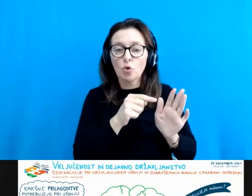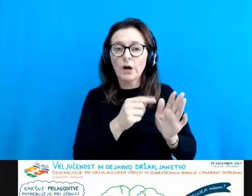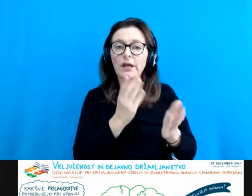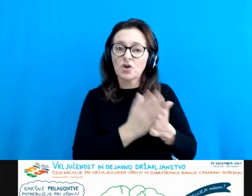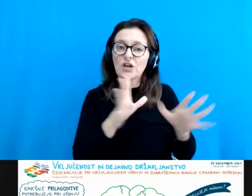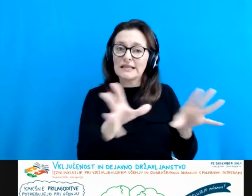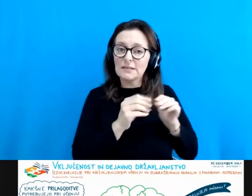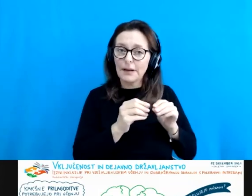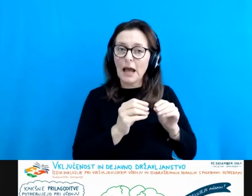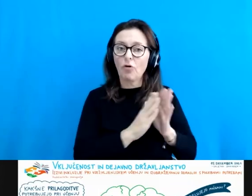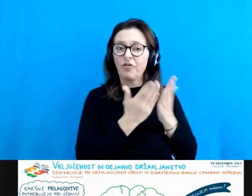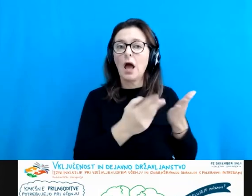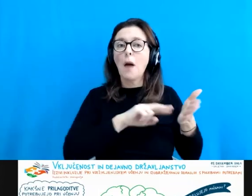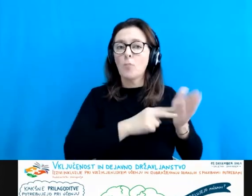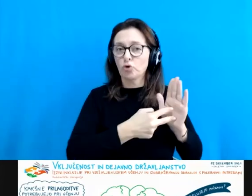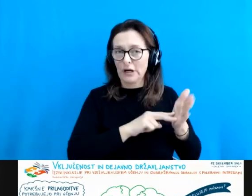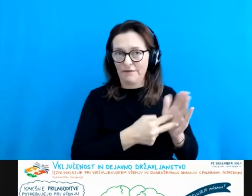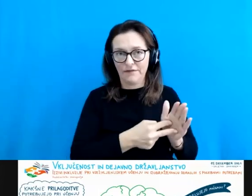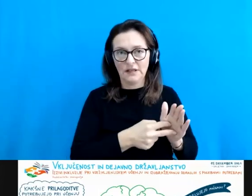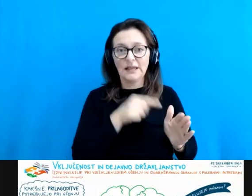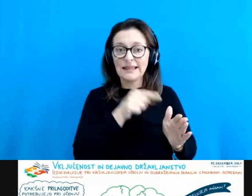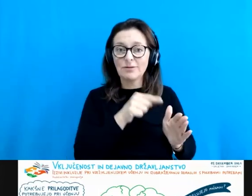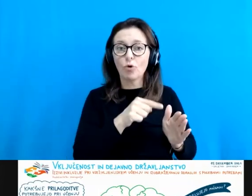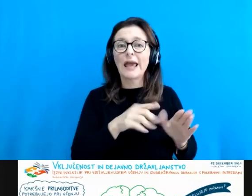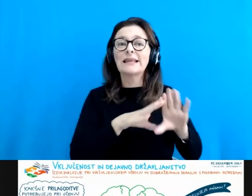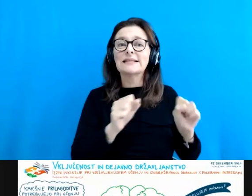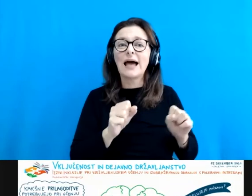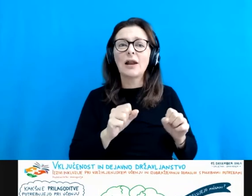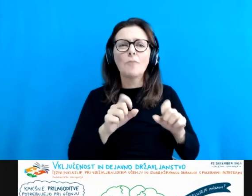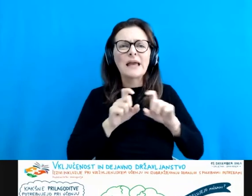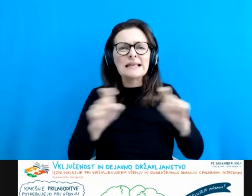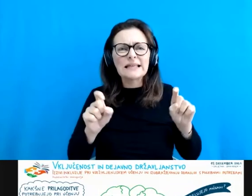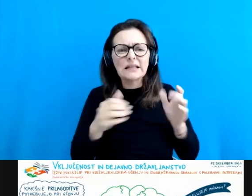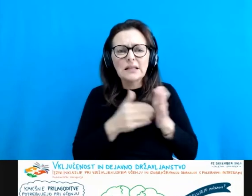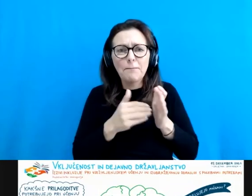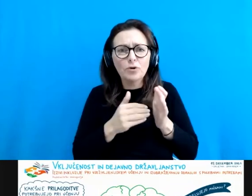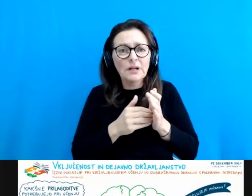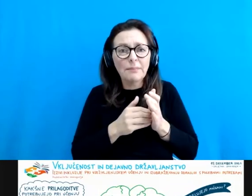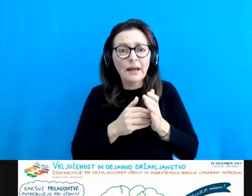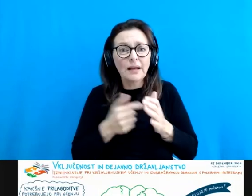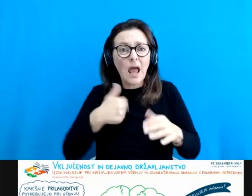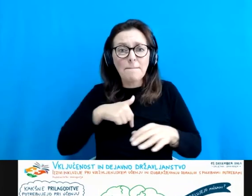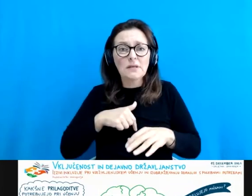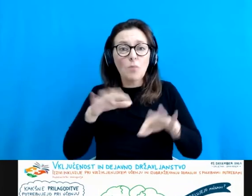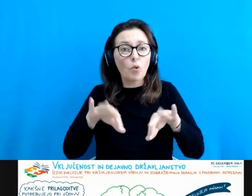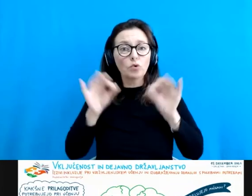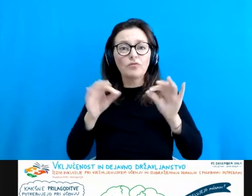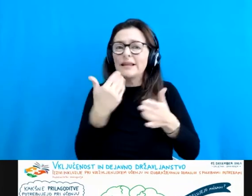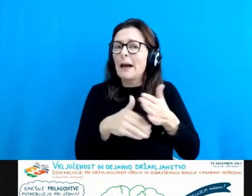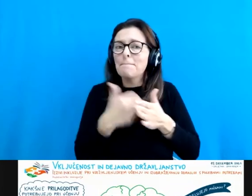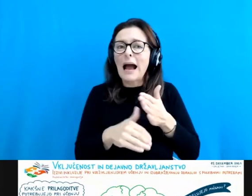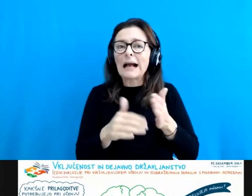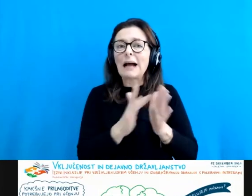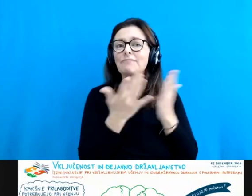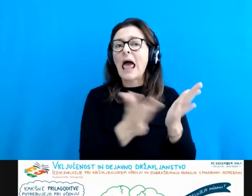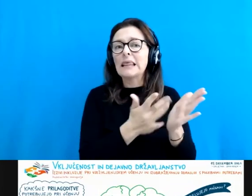In monografija je nastala ravno zaradi te potrebe, ker smo opazili, da enostavno manjka te literature in manjka